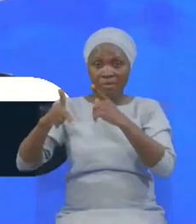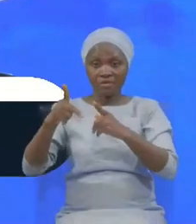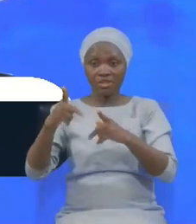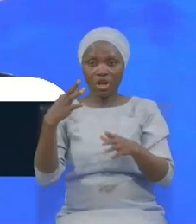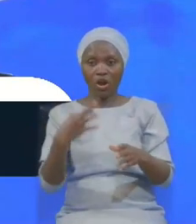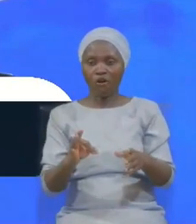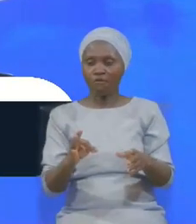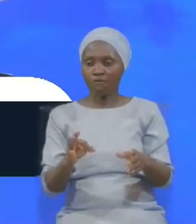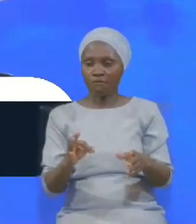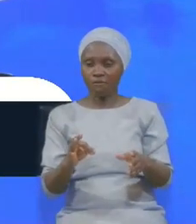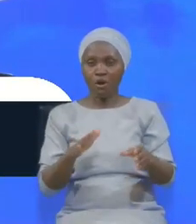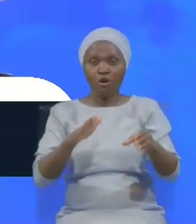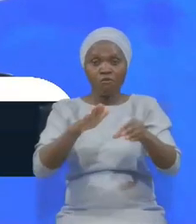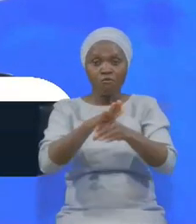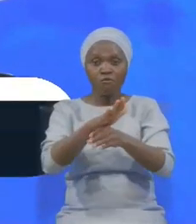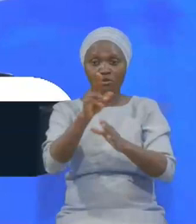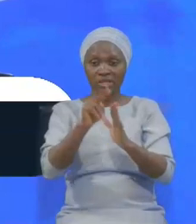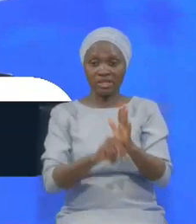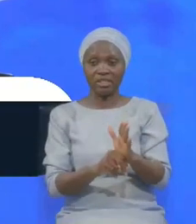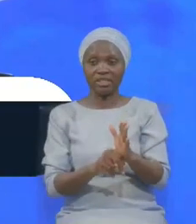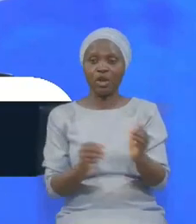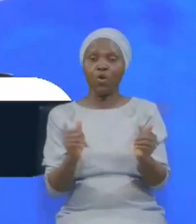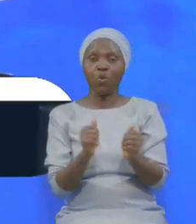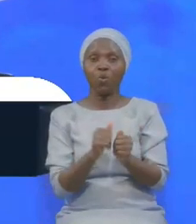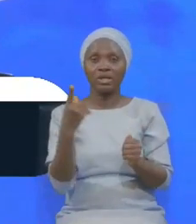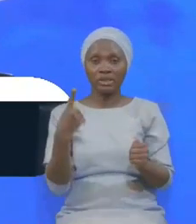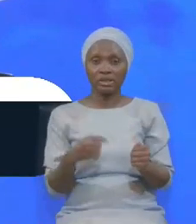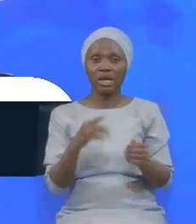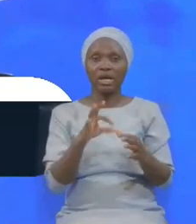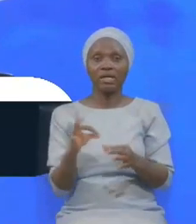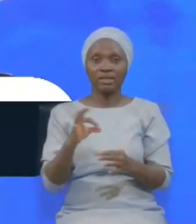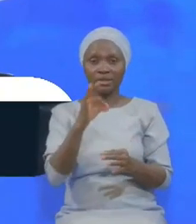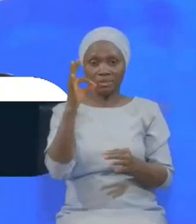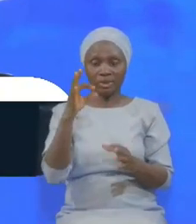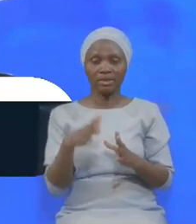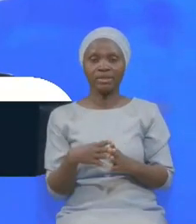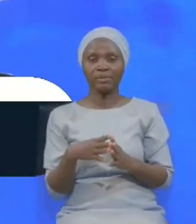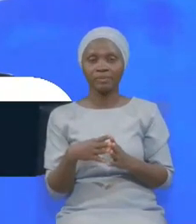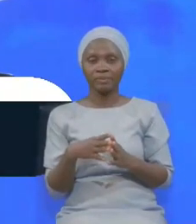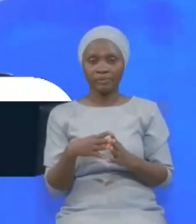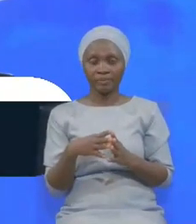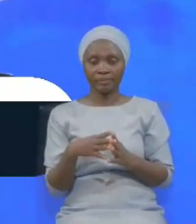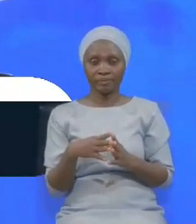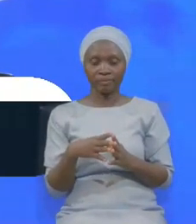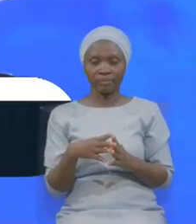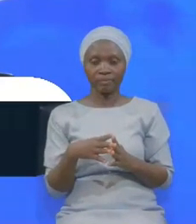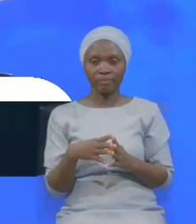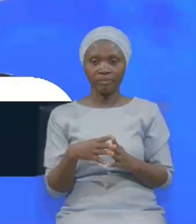l'Esprit. La prophétie de la plénitude avec